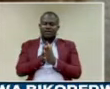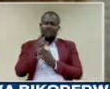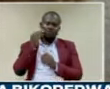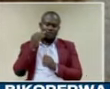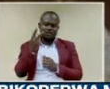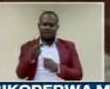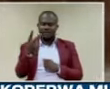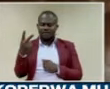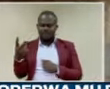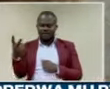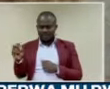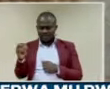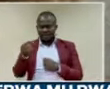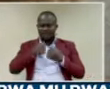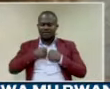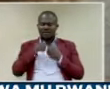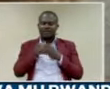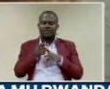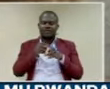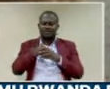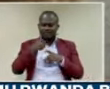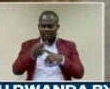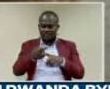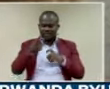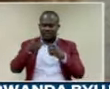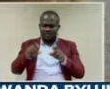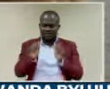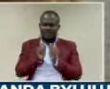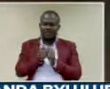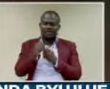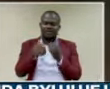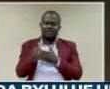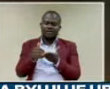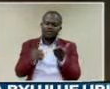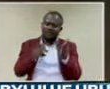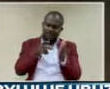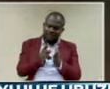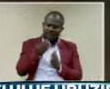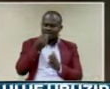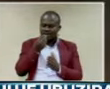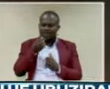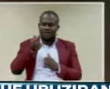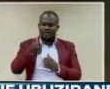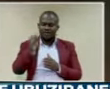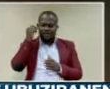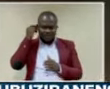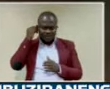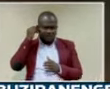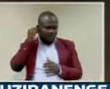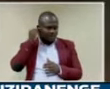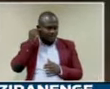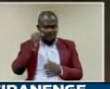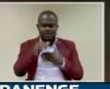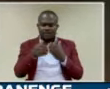miliyoni 220 z'amafaranga y'u Rwanda avuye mu magi. Ayo ngo niyo baguraga ibiryo byazo, andi ngo akaba